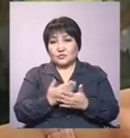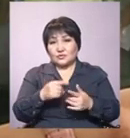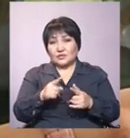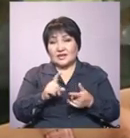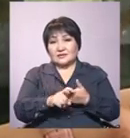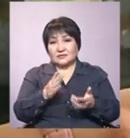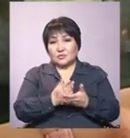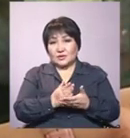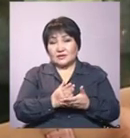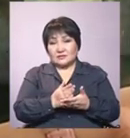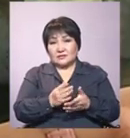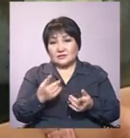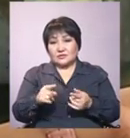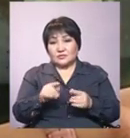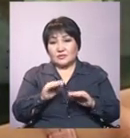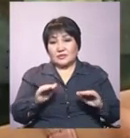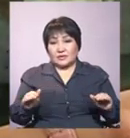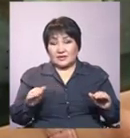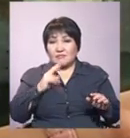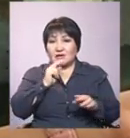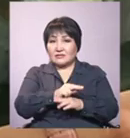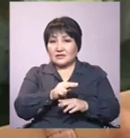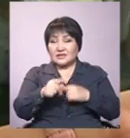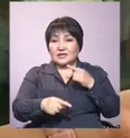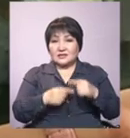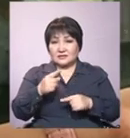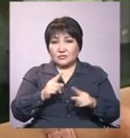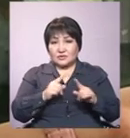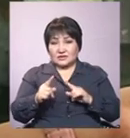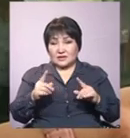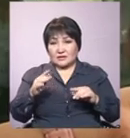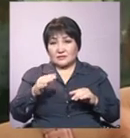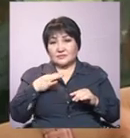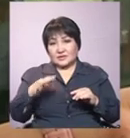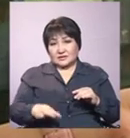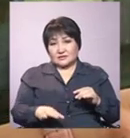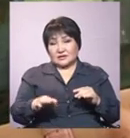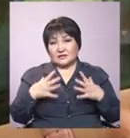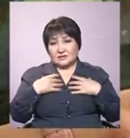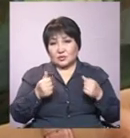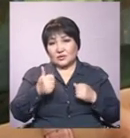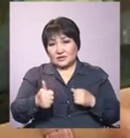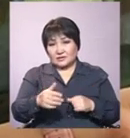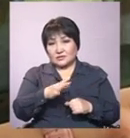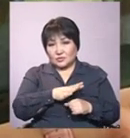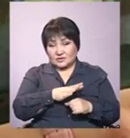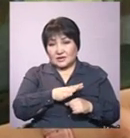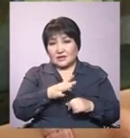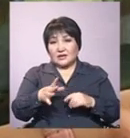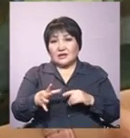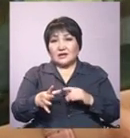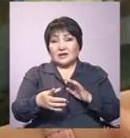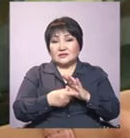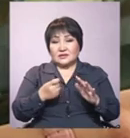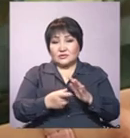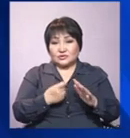артып отыр. Сондықтан келесі отырыстарда балам денсаулығы жақсы болса, Құдай қаласа, тергеушіге қалай мойындатқандардың